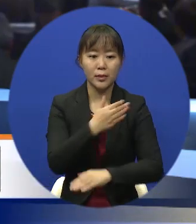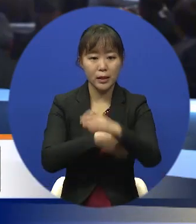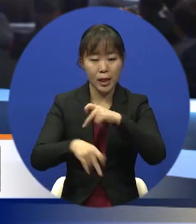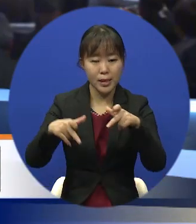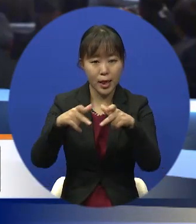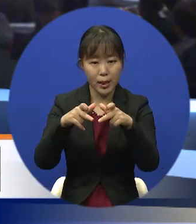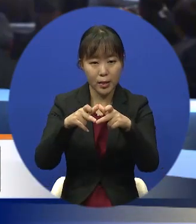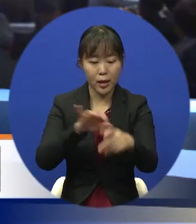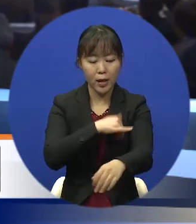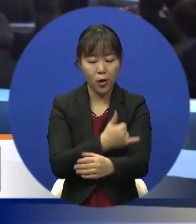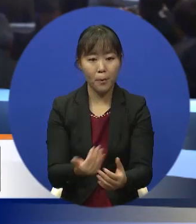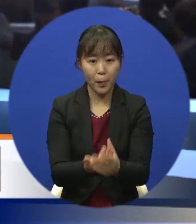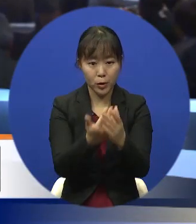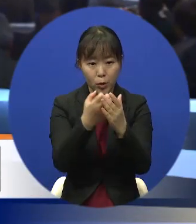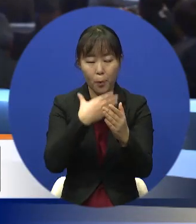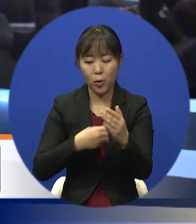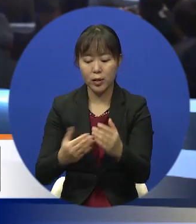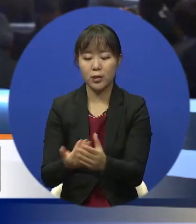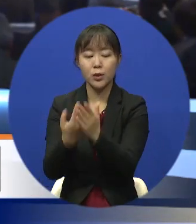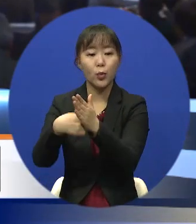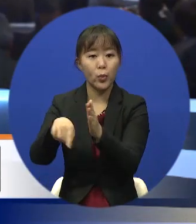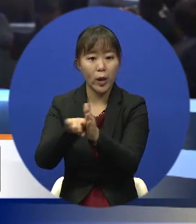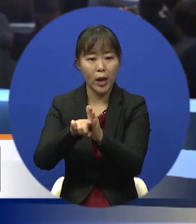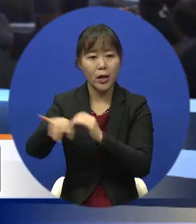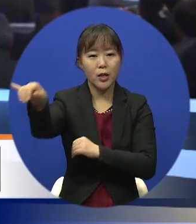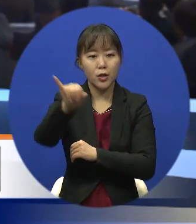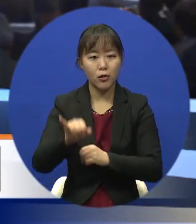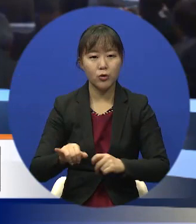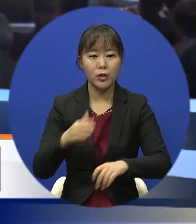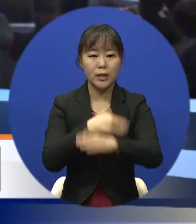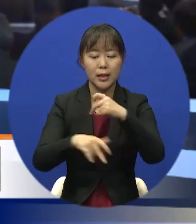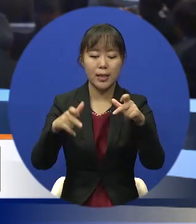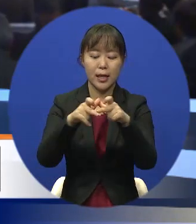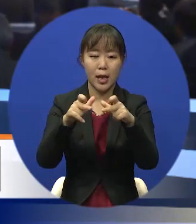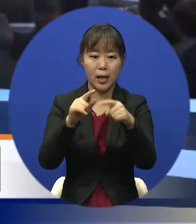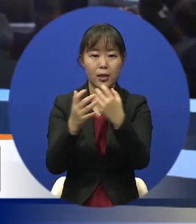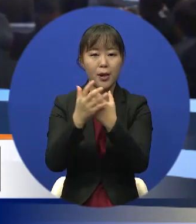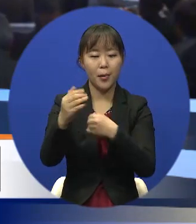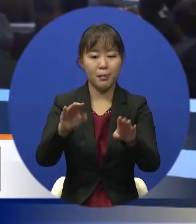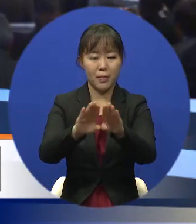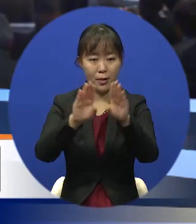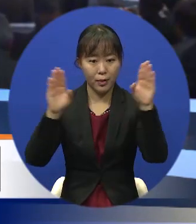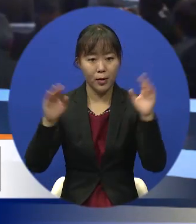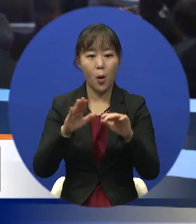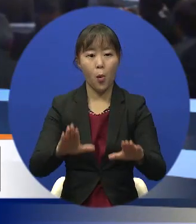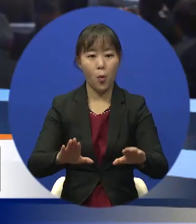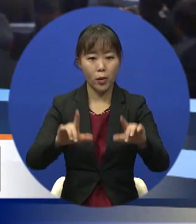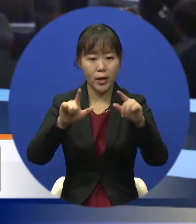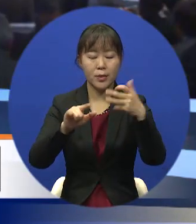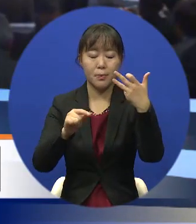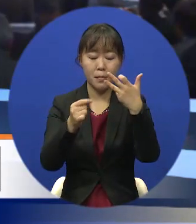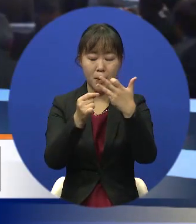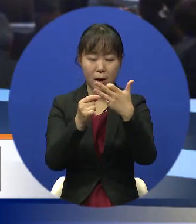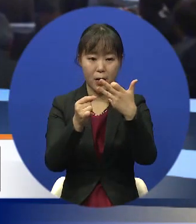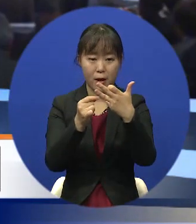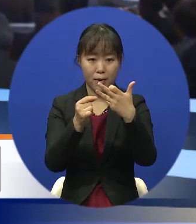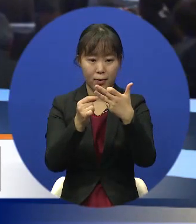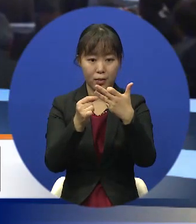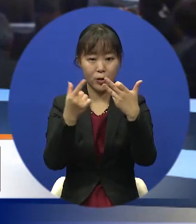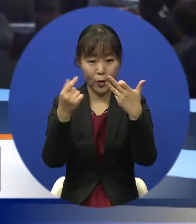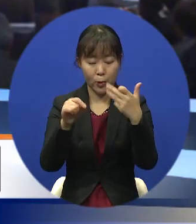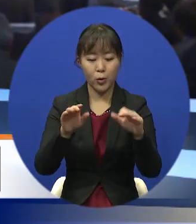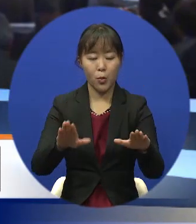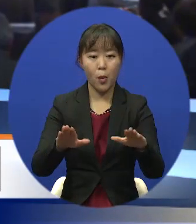지체장애인들의 인권 향상과 복지 증진을 위한 전국 지체장애인 대회가 열렸습니다. 올해로 18번째로 열리는